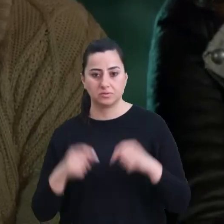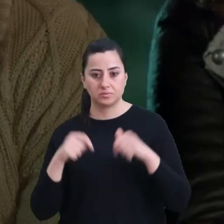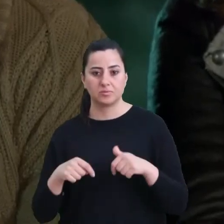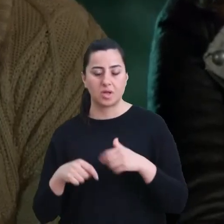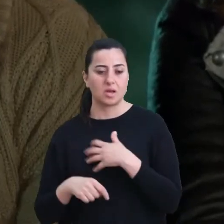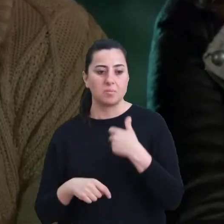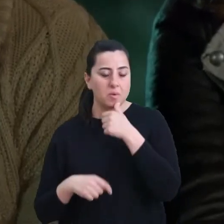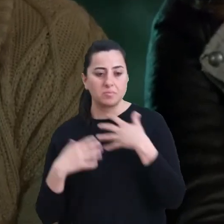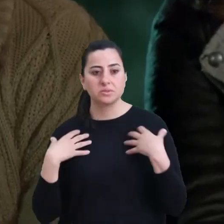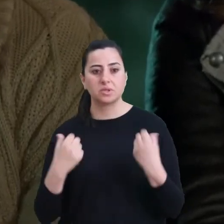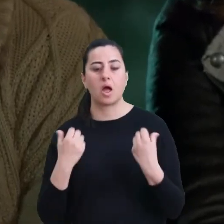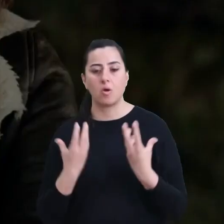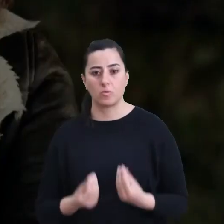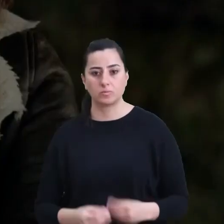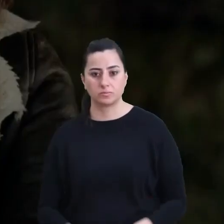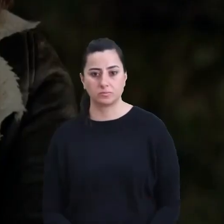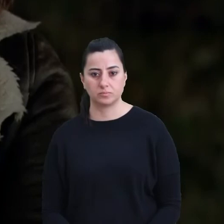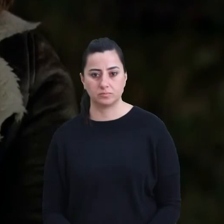şimdi anam babam sağ olacaktı.